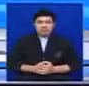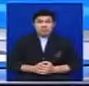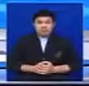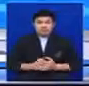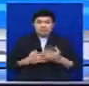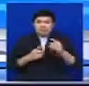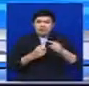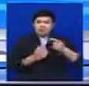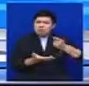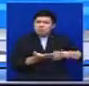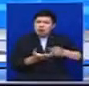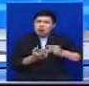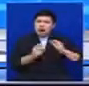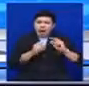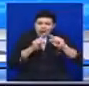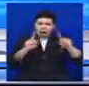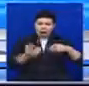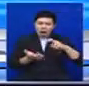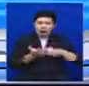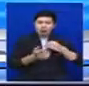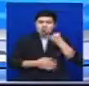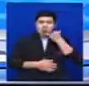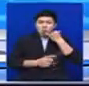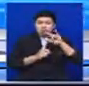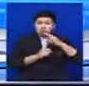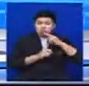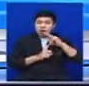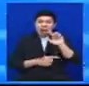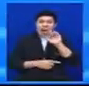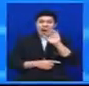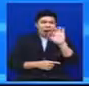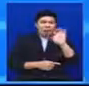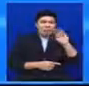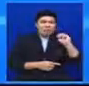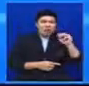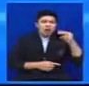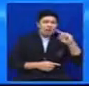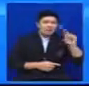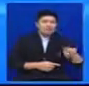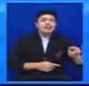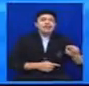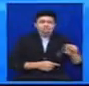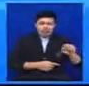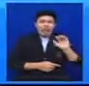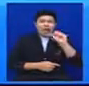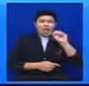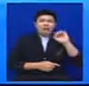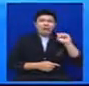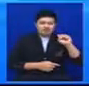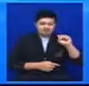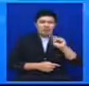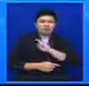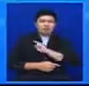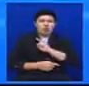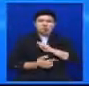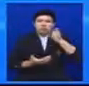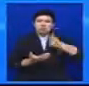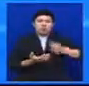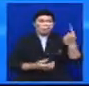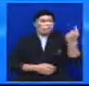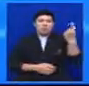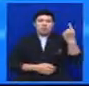ส่วนการประมูลใบอนุญาตให้ใช้คลื่นความถี่ย่าน900เมกะเฮิรตซ์ในรอบใหม่ก็ชัดเจนกันแล้วนะคะว่า AIS ค่ะจะเป็นผู้ประมูลเพียงร